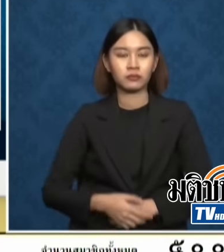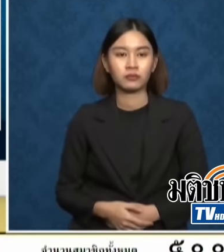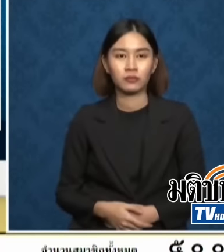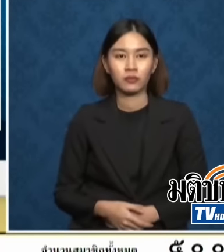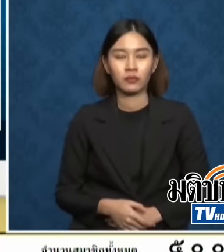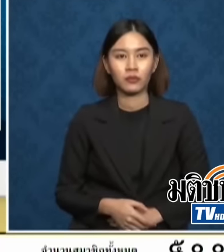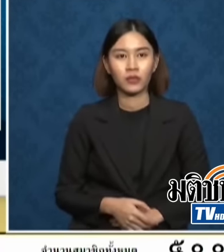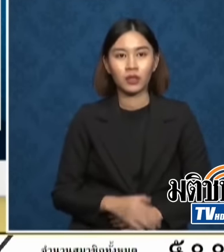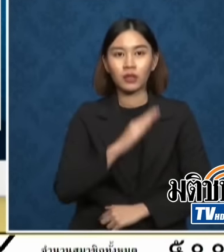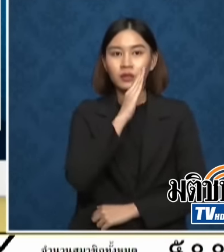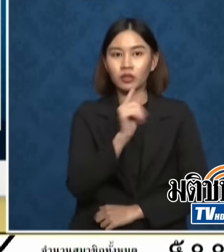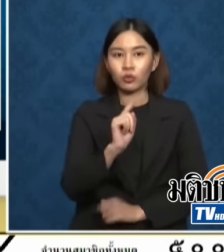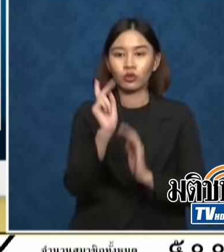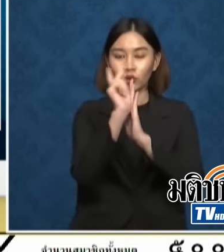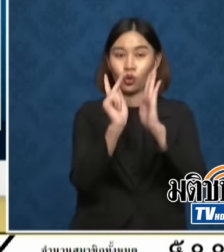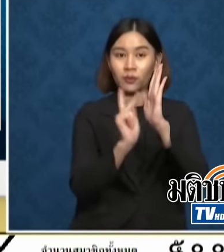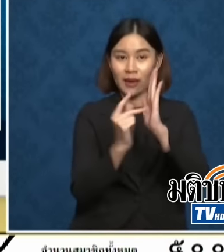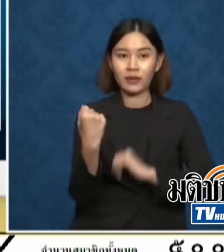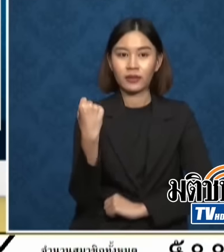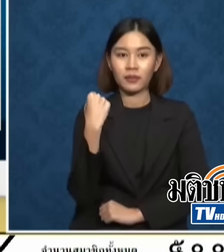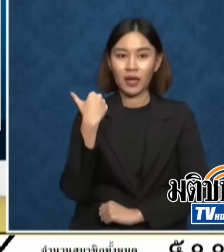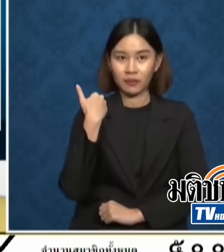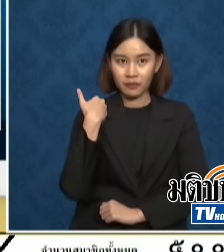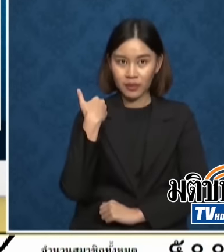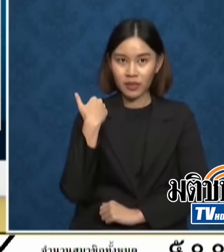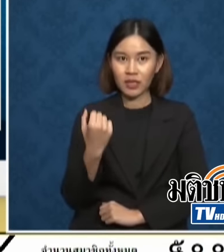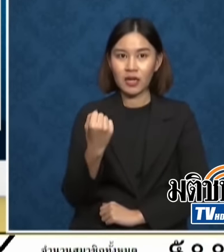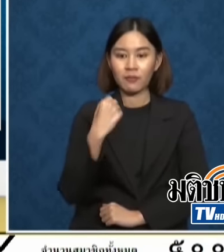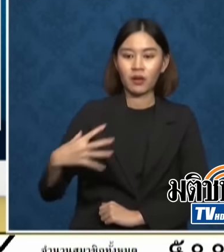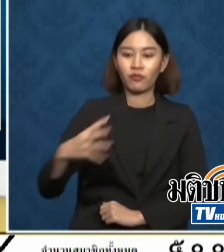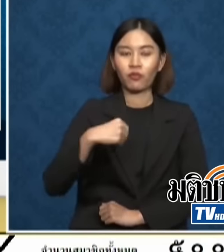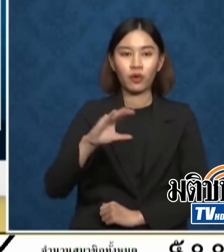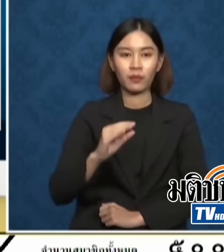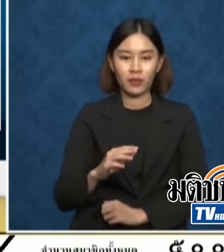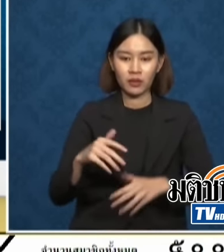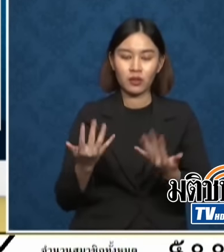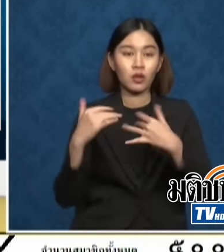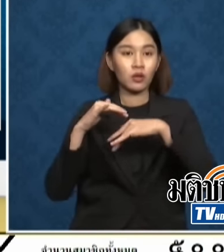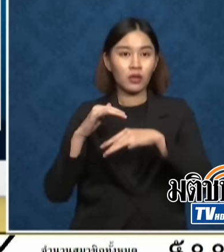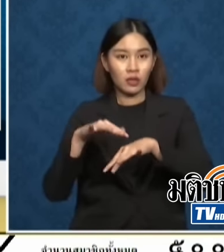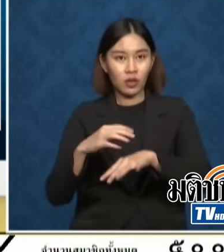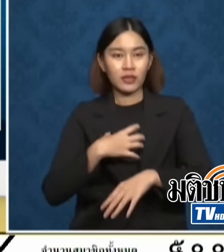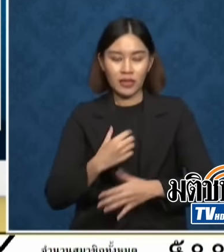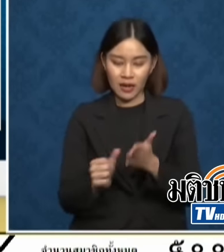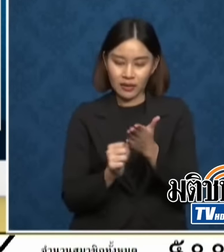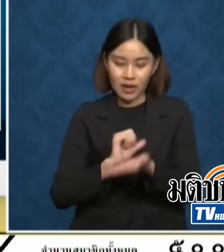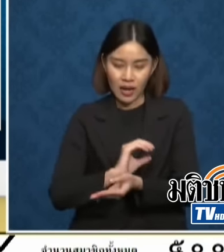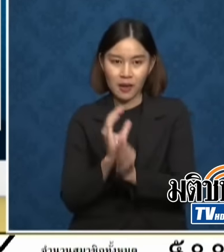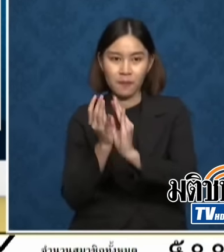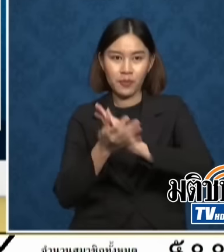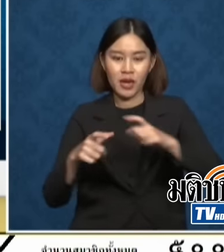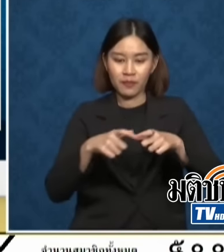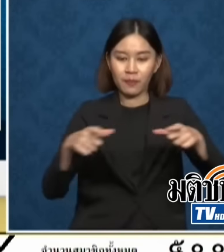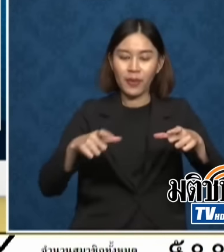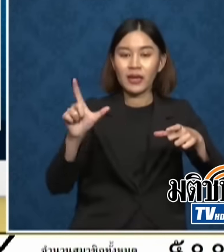นี่ยถ้ามันมีกฎหมายที่แข็งที่มันไม่ได้เป็นอำนาจนิยมที่มันมีส่วนร่วมมากกันไปช่วยกันค่อยปรับตัวมีใบเหลืองใ